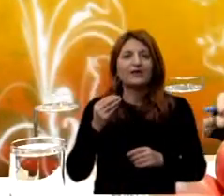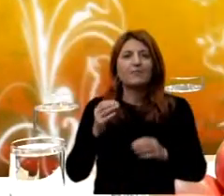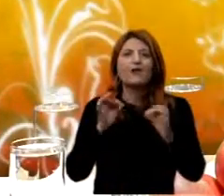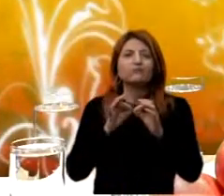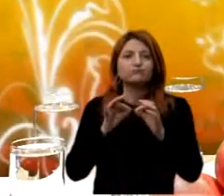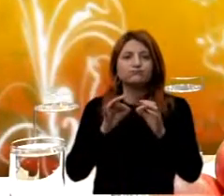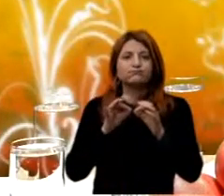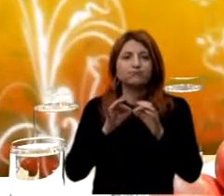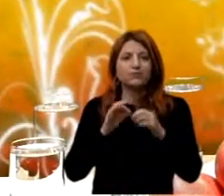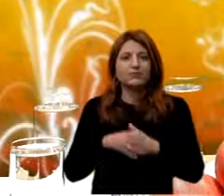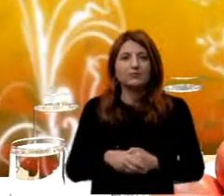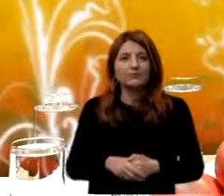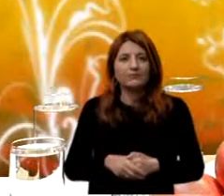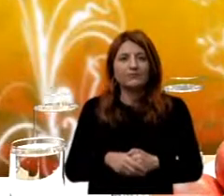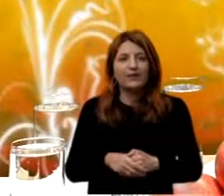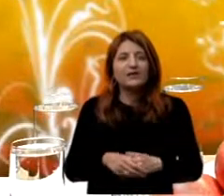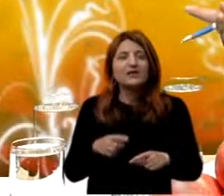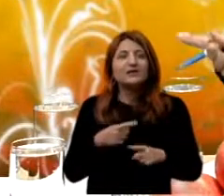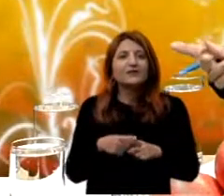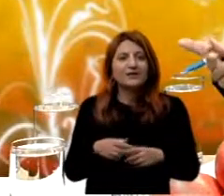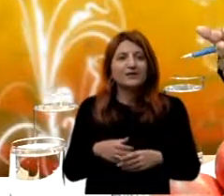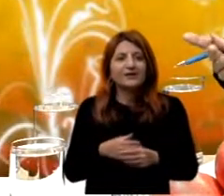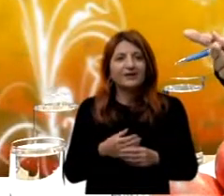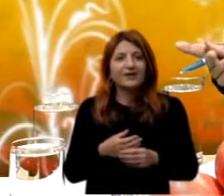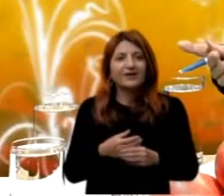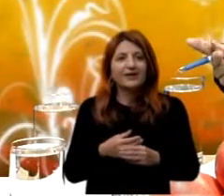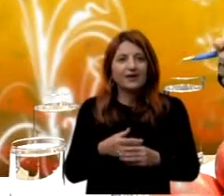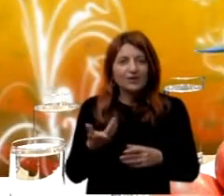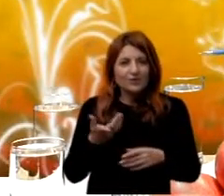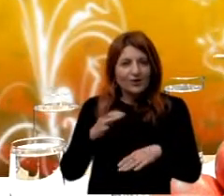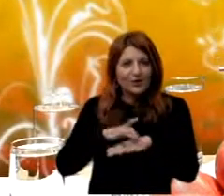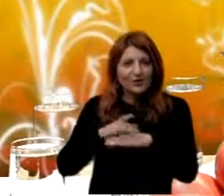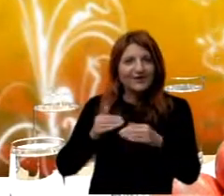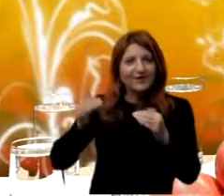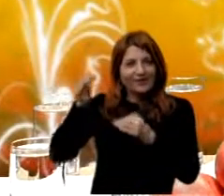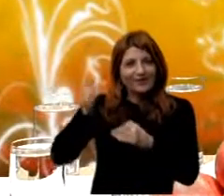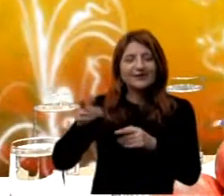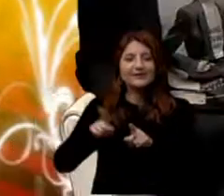reći, da bi vi mogli možda završiti nama, s obzirom da ste doktorirala na toj pre...